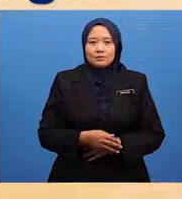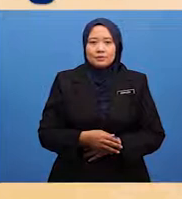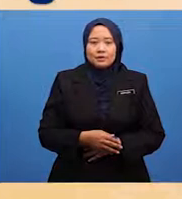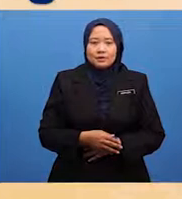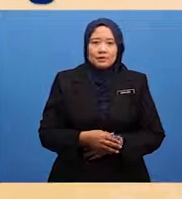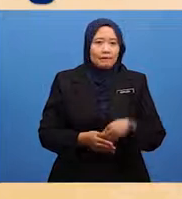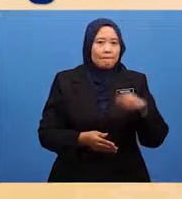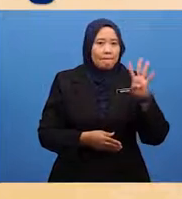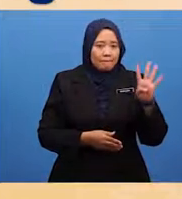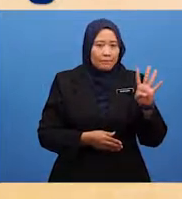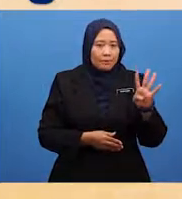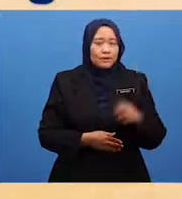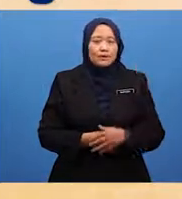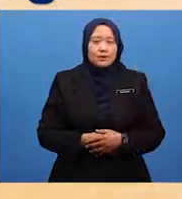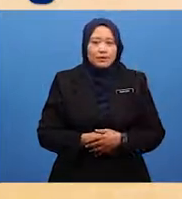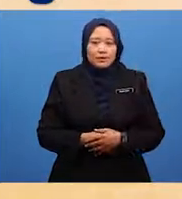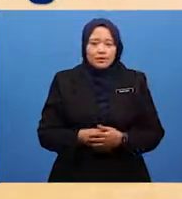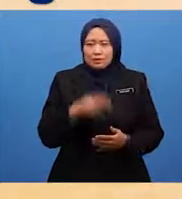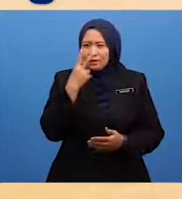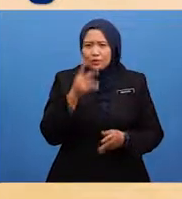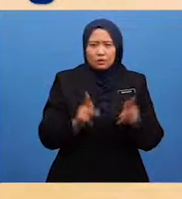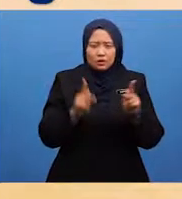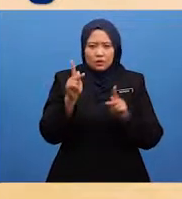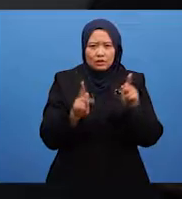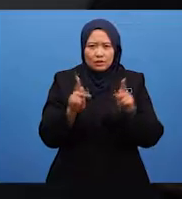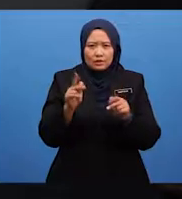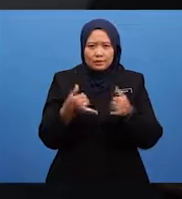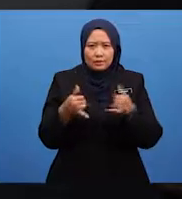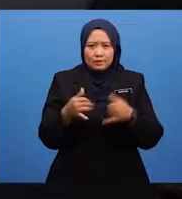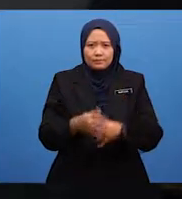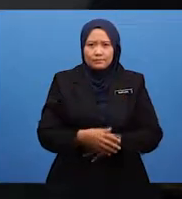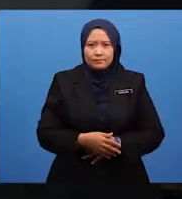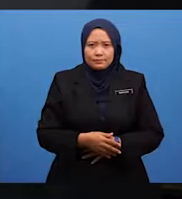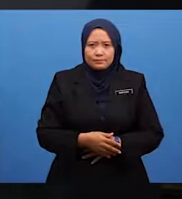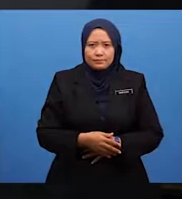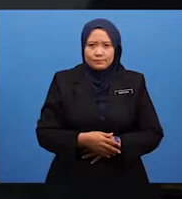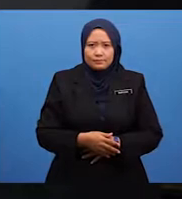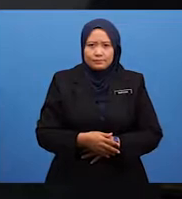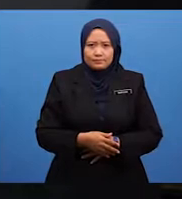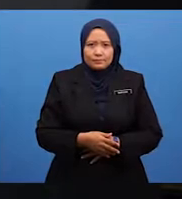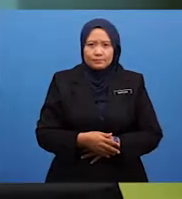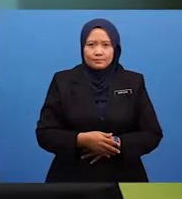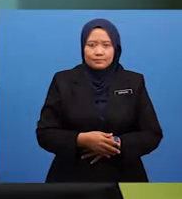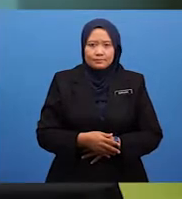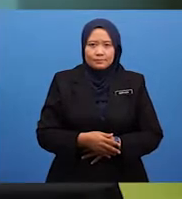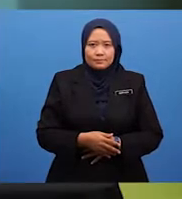Keempat, lihat keadaan kereta mainan ini.